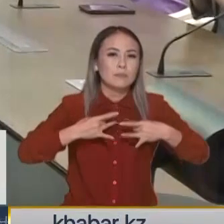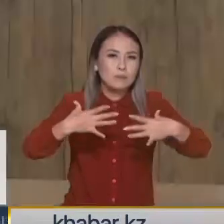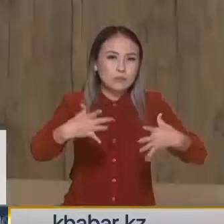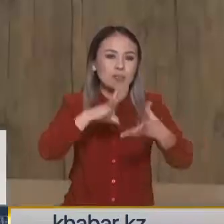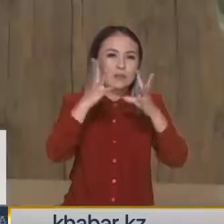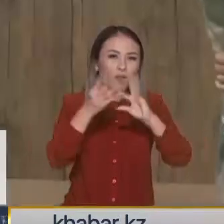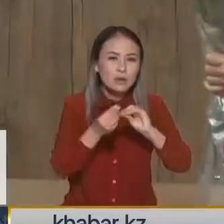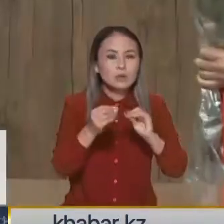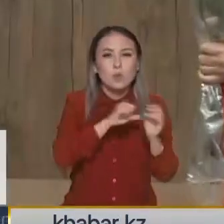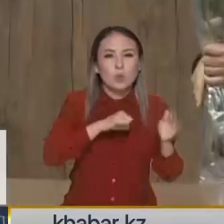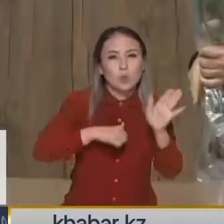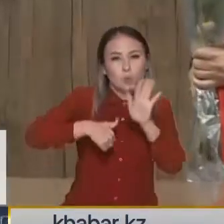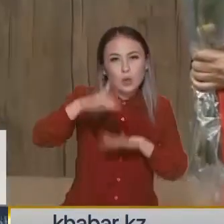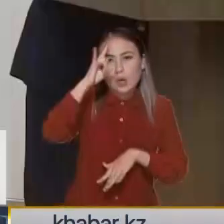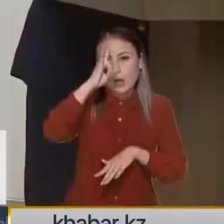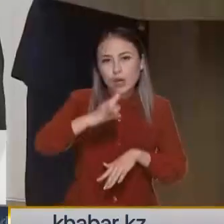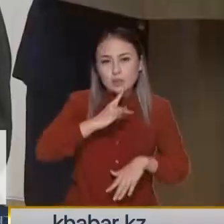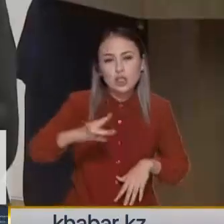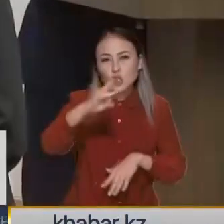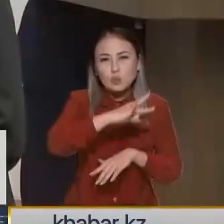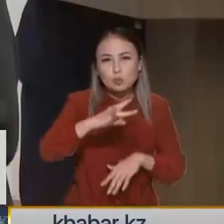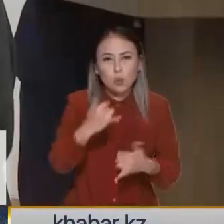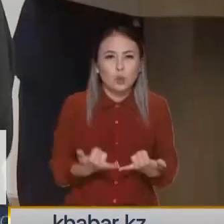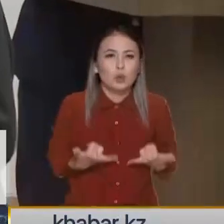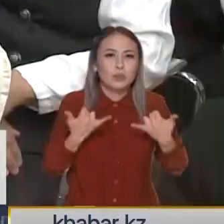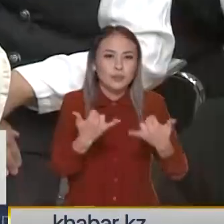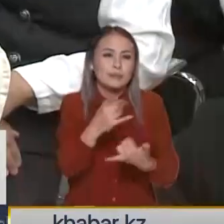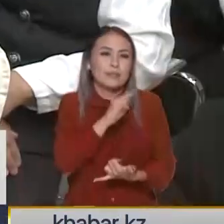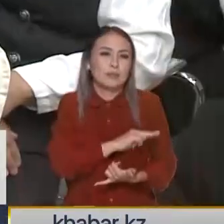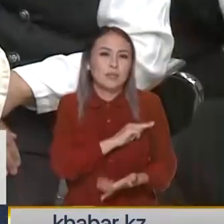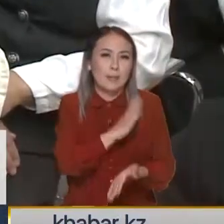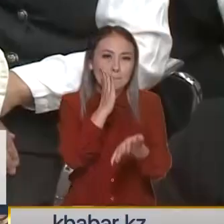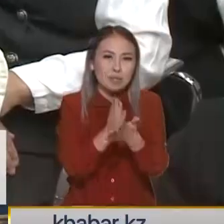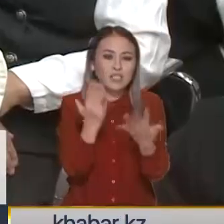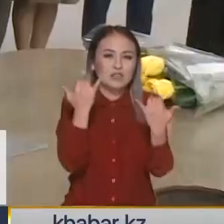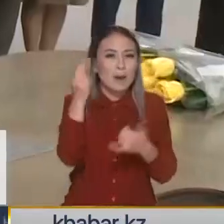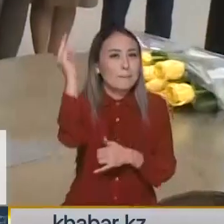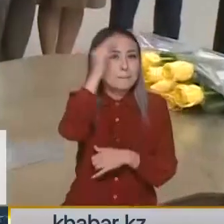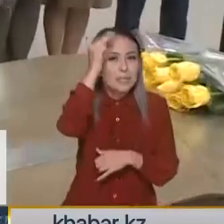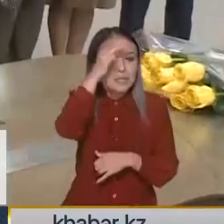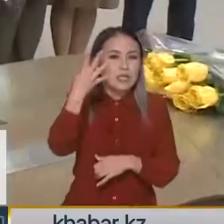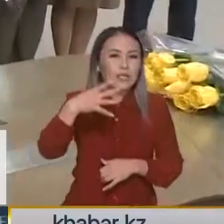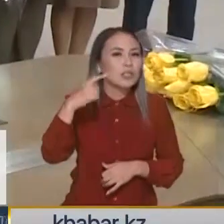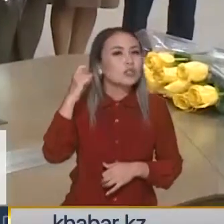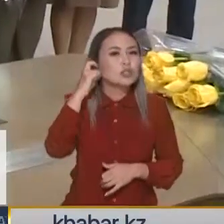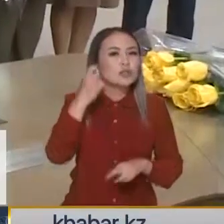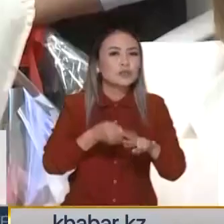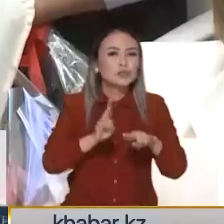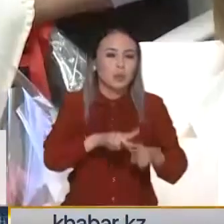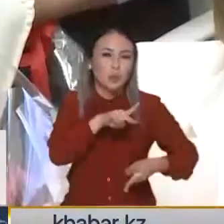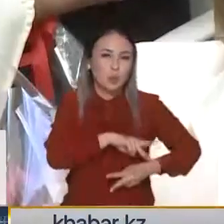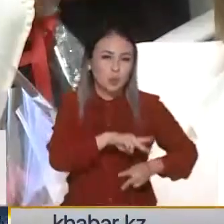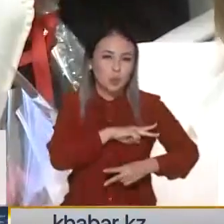мәртебелі мамандықтың үздіктері Қазақстан Республикасы білім беру ісінің құрметті қызметкері төсбелгісімен, ал білім беру саласында 40 жылдан астам тер төккен аға